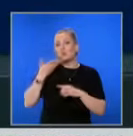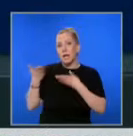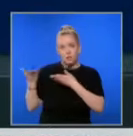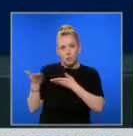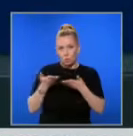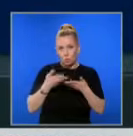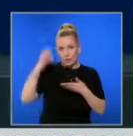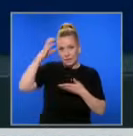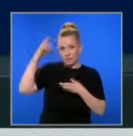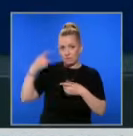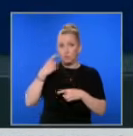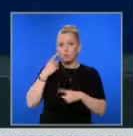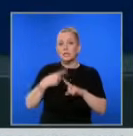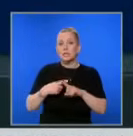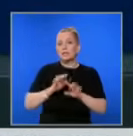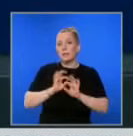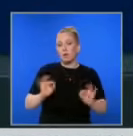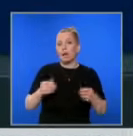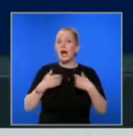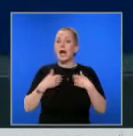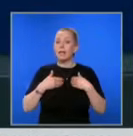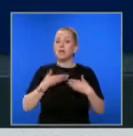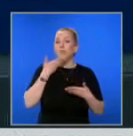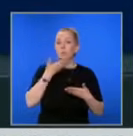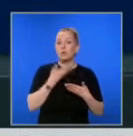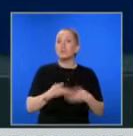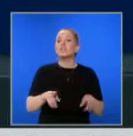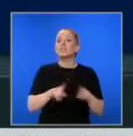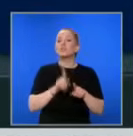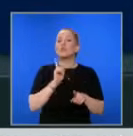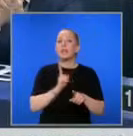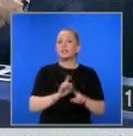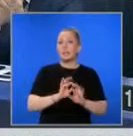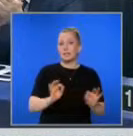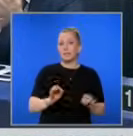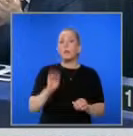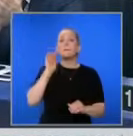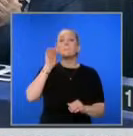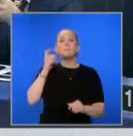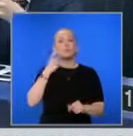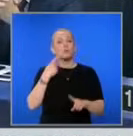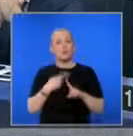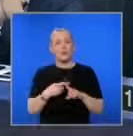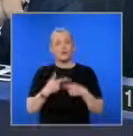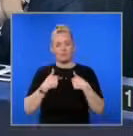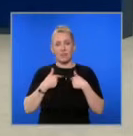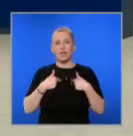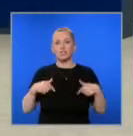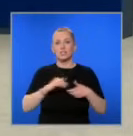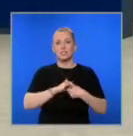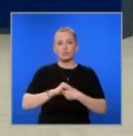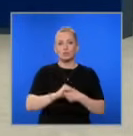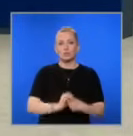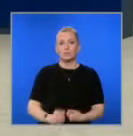е ясно. Така че нашето послание също трябва да е ясно. Бъдещето на Босна и Херцеговина е в нашия съюз.